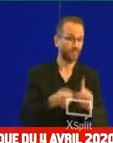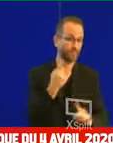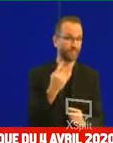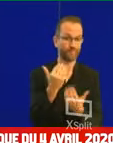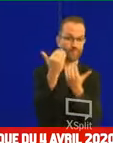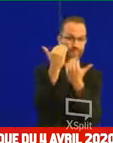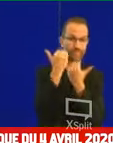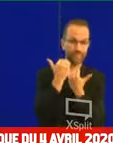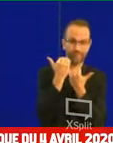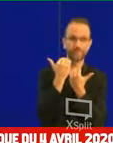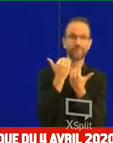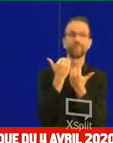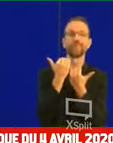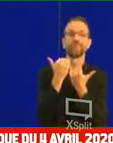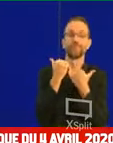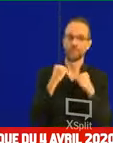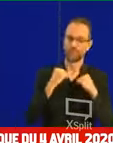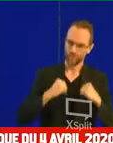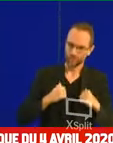merci